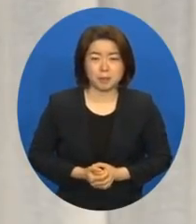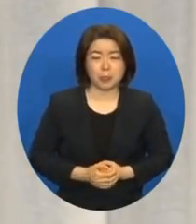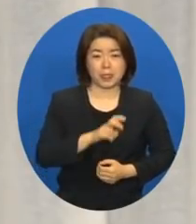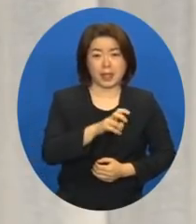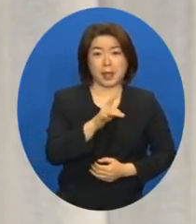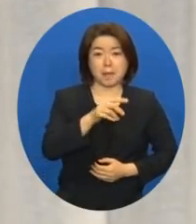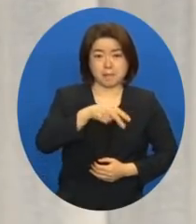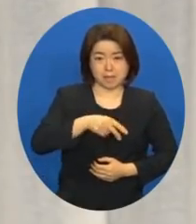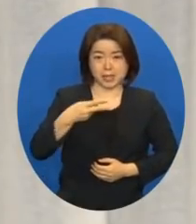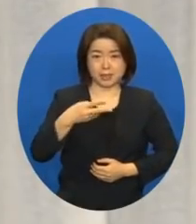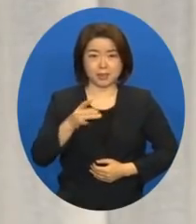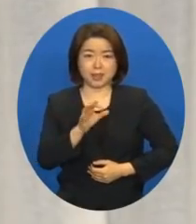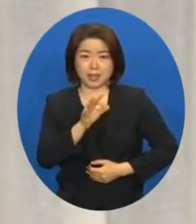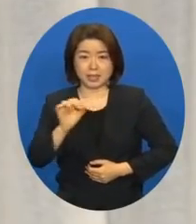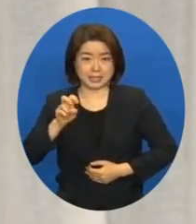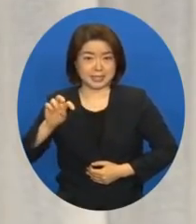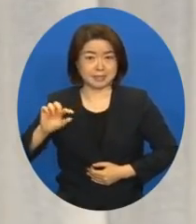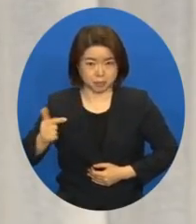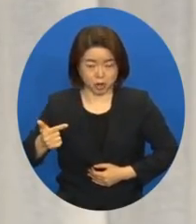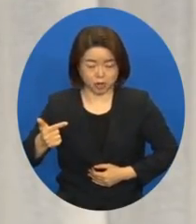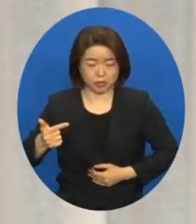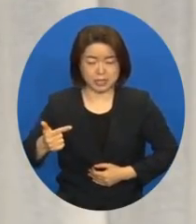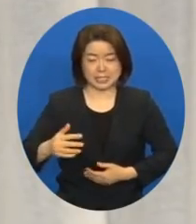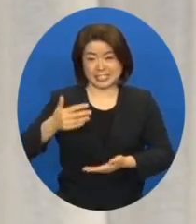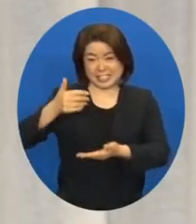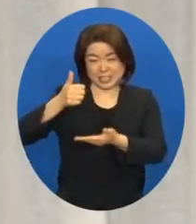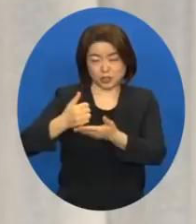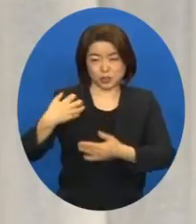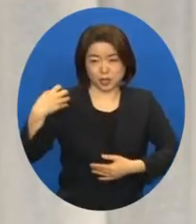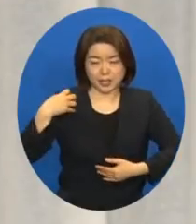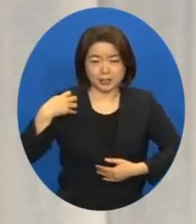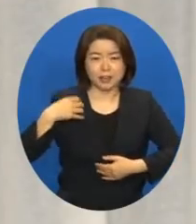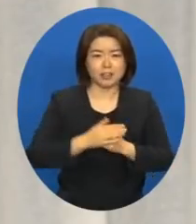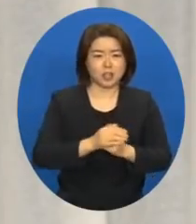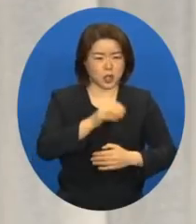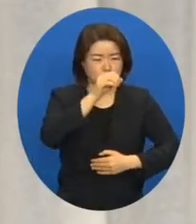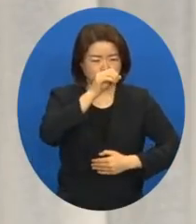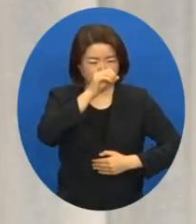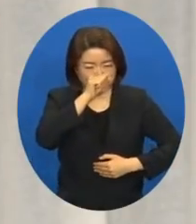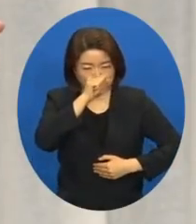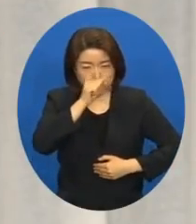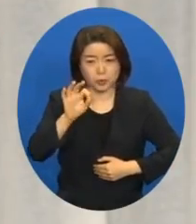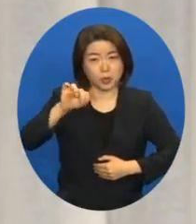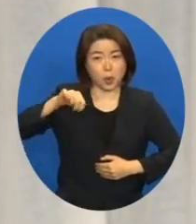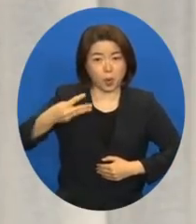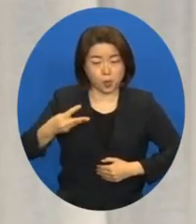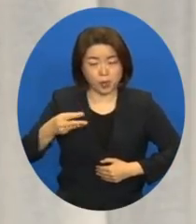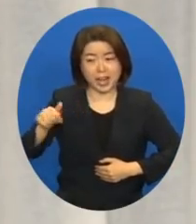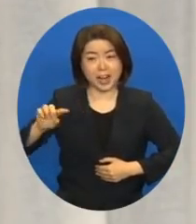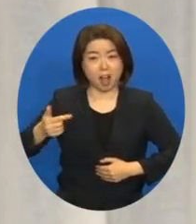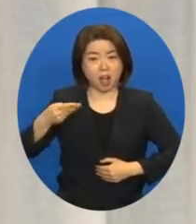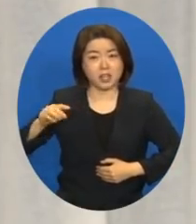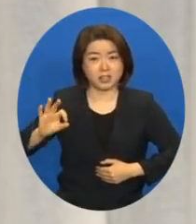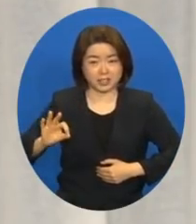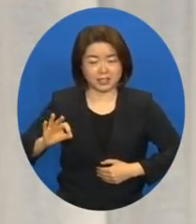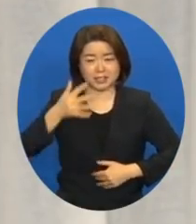데이먼이 주연했던 굿 윌 헌팅이라고 하는 영화입니다. 아마 여러분도 보신 분들이 꽤 있으실